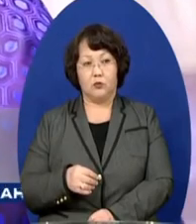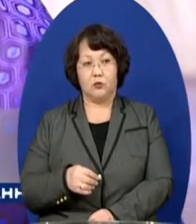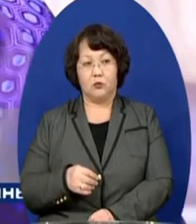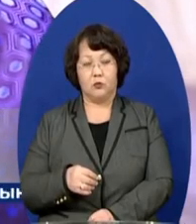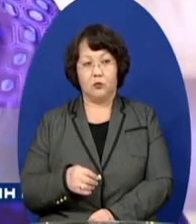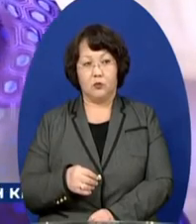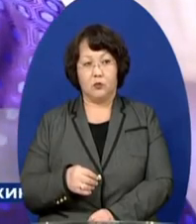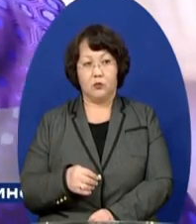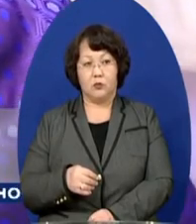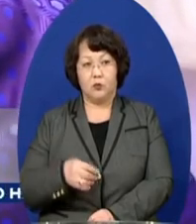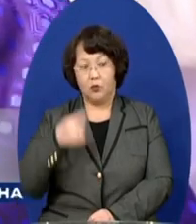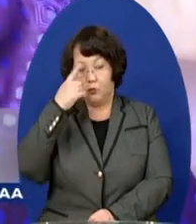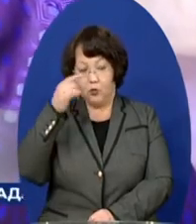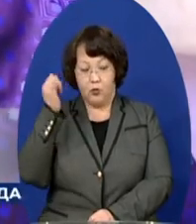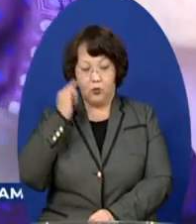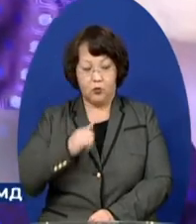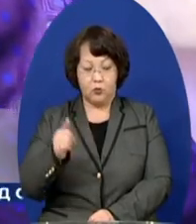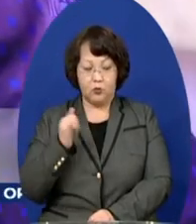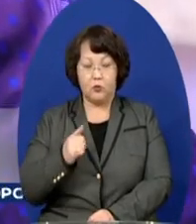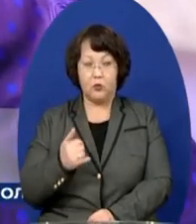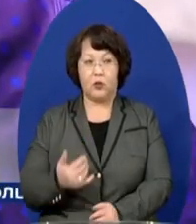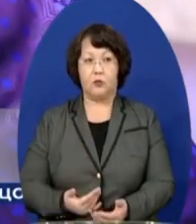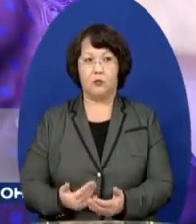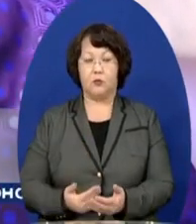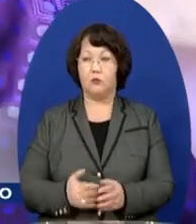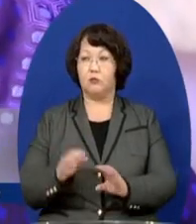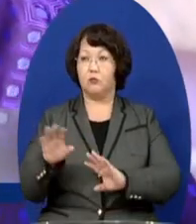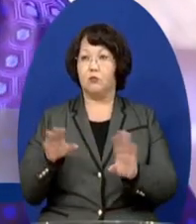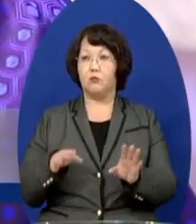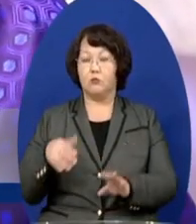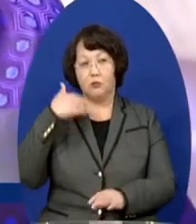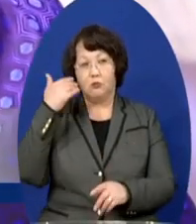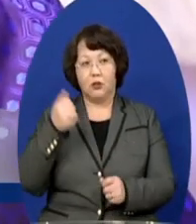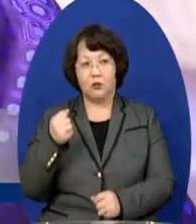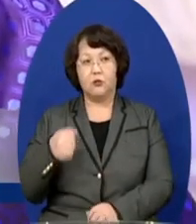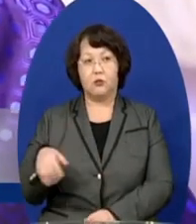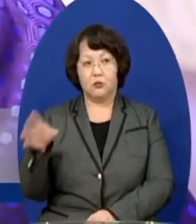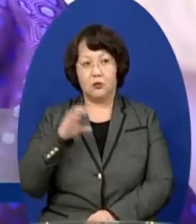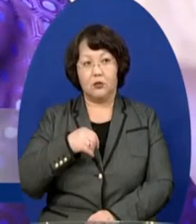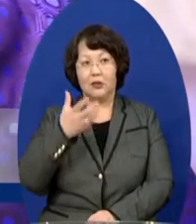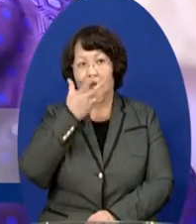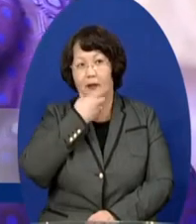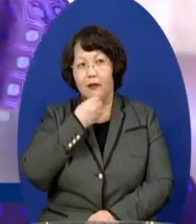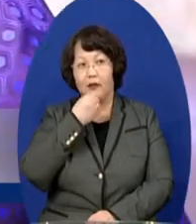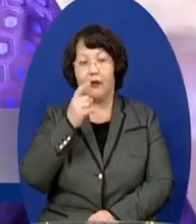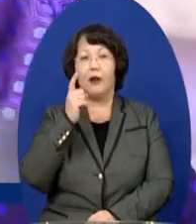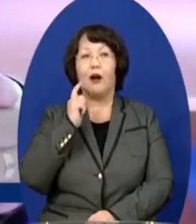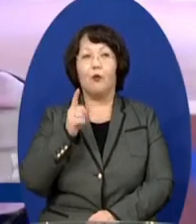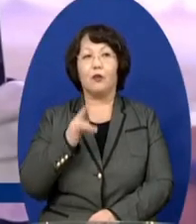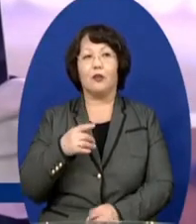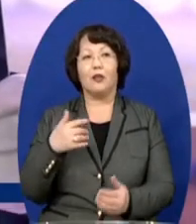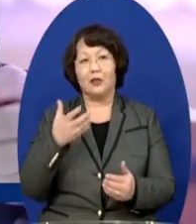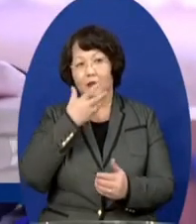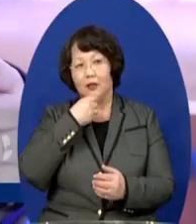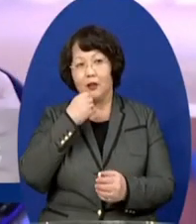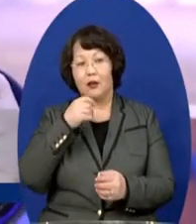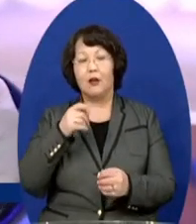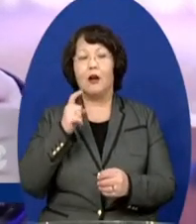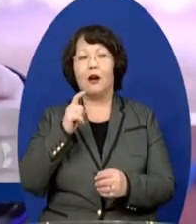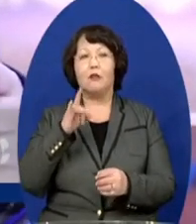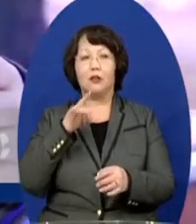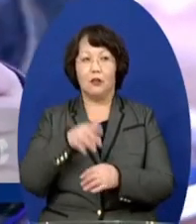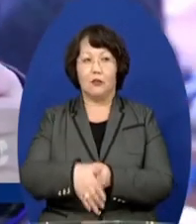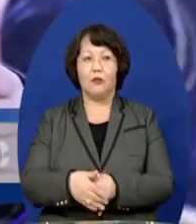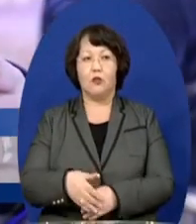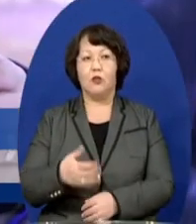энэ Монголын үндсэн болон байгаа малчин төмөндөө 50 сая хавж байгаа гэж ярив.